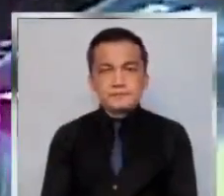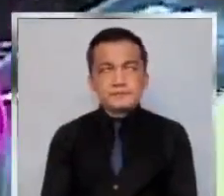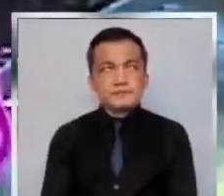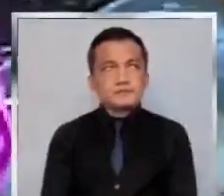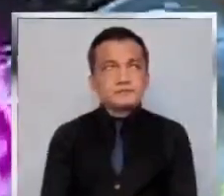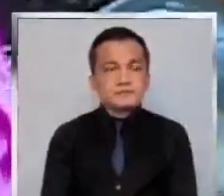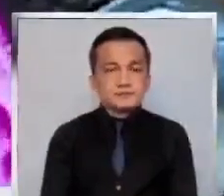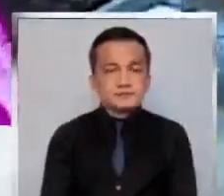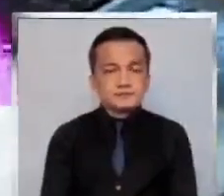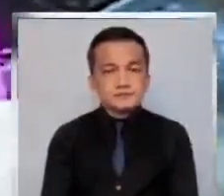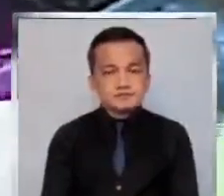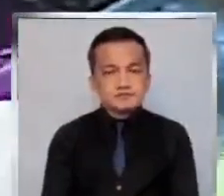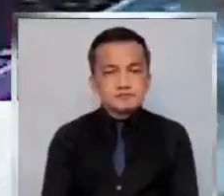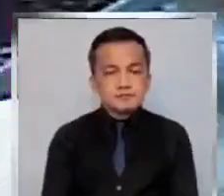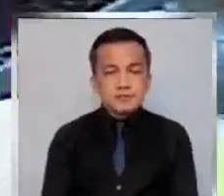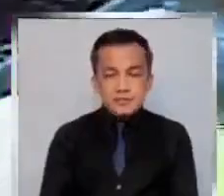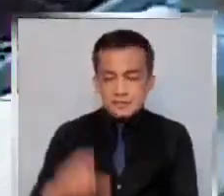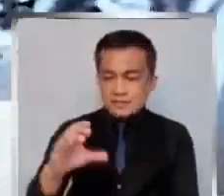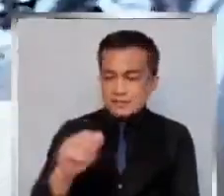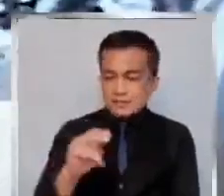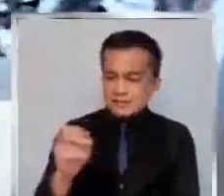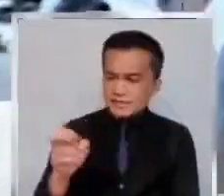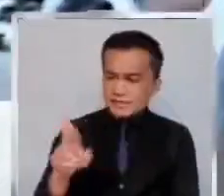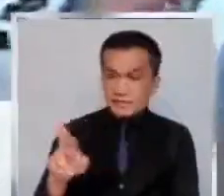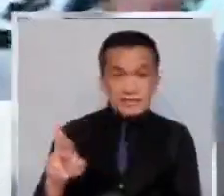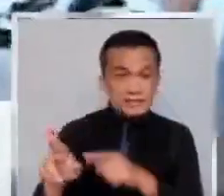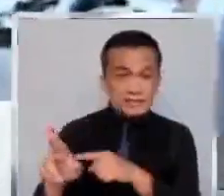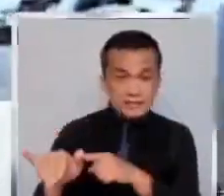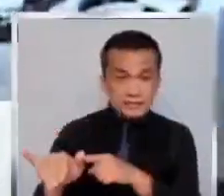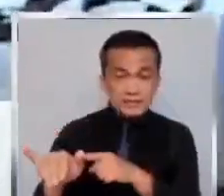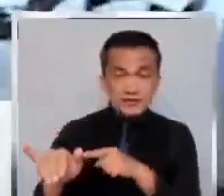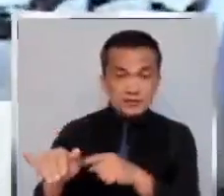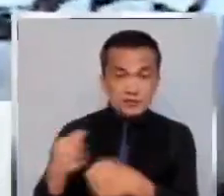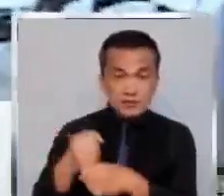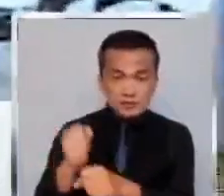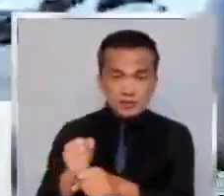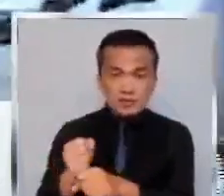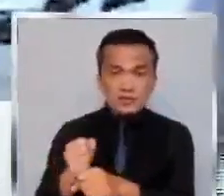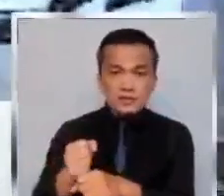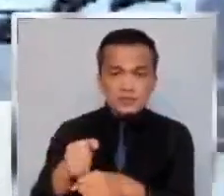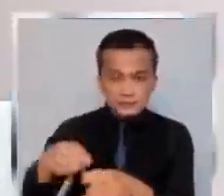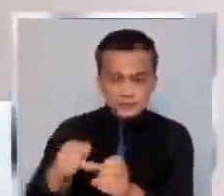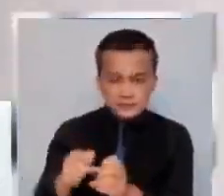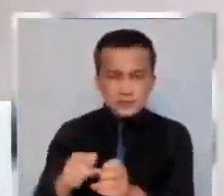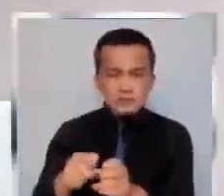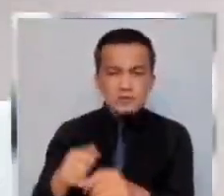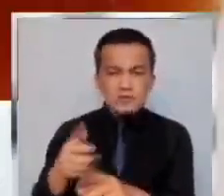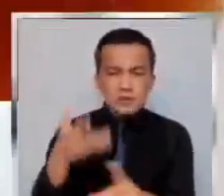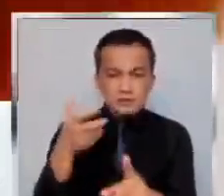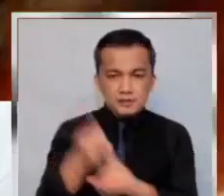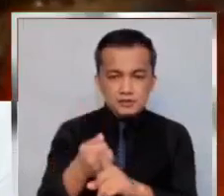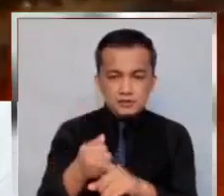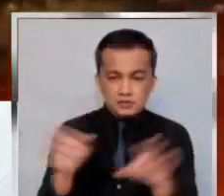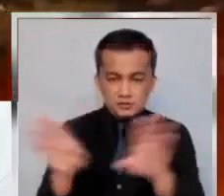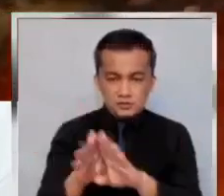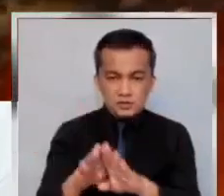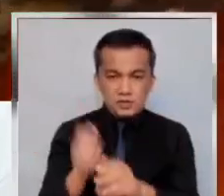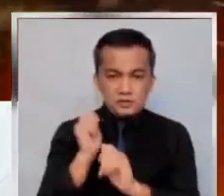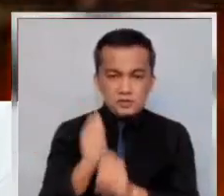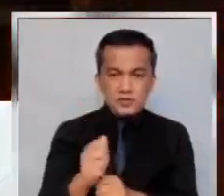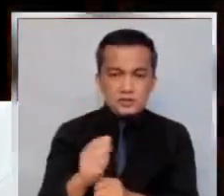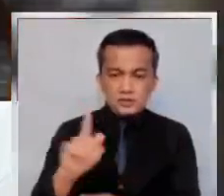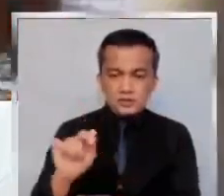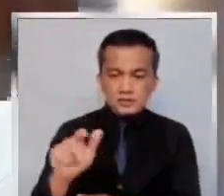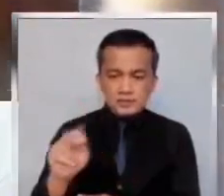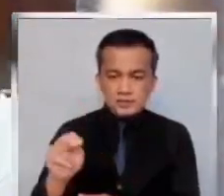Mga cannery o gumagawa ng sardinas ang isa sa mga unang naapektuhan ng closed fishing season ng Tamban mula Disyembre hanggang Pebrero o